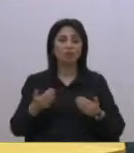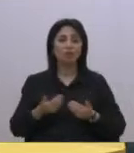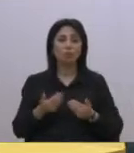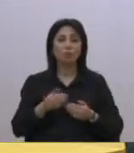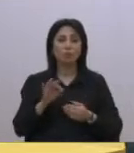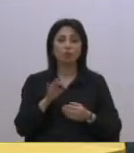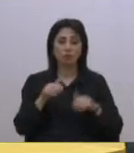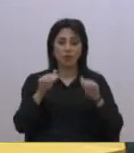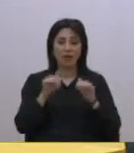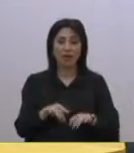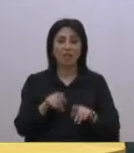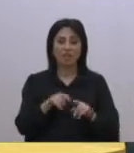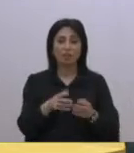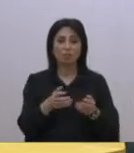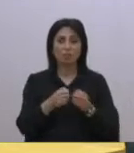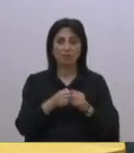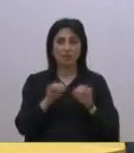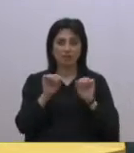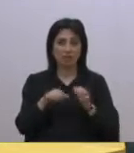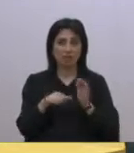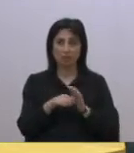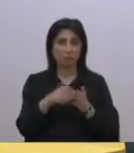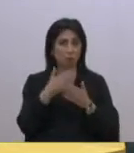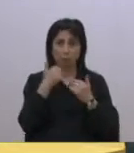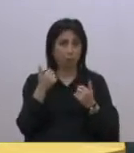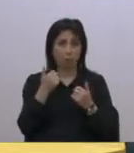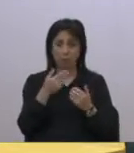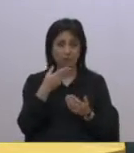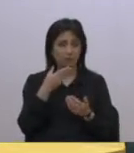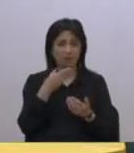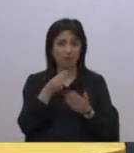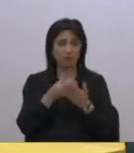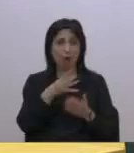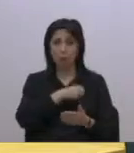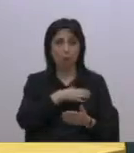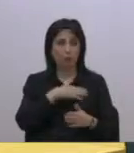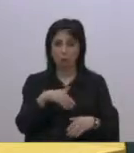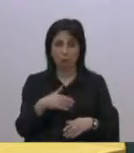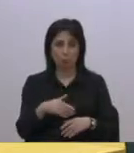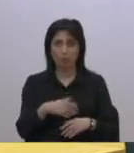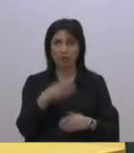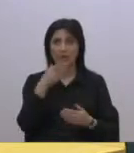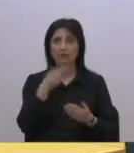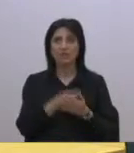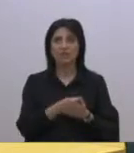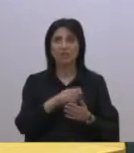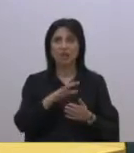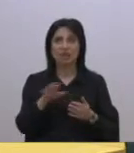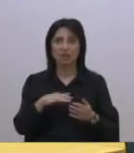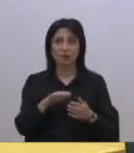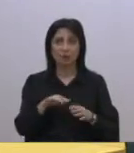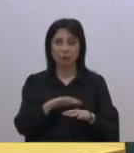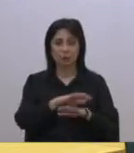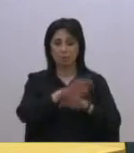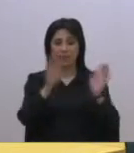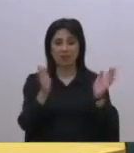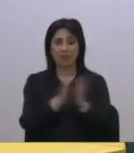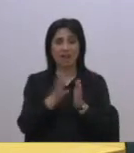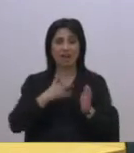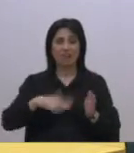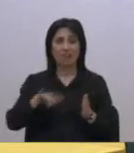შესახებ გადაწყვეტილებების მიღების საშუალება. არ გააჩნდა საკუთრება, საერთოდ საკუთრება იყო ექსპროპრირებული მთელი